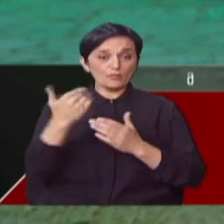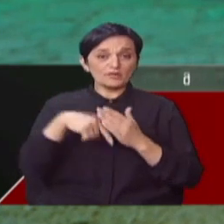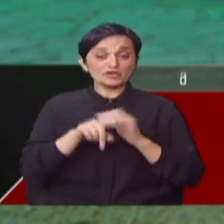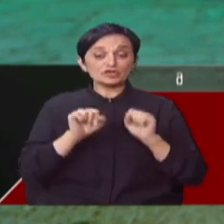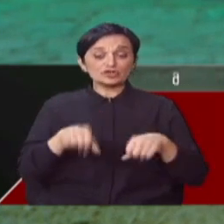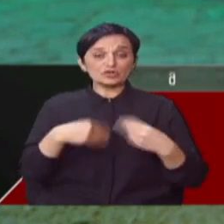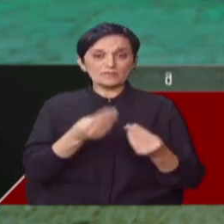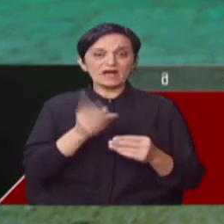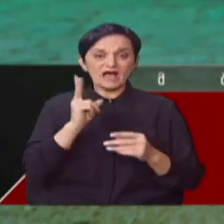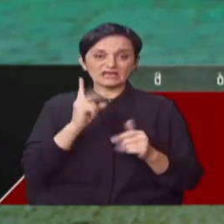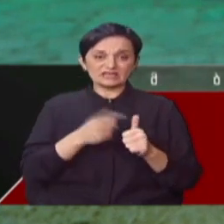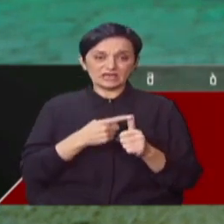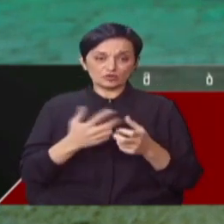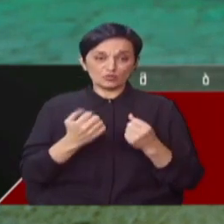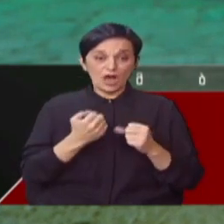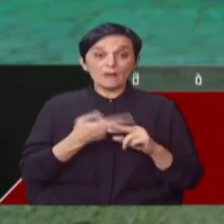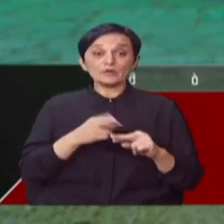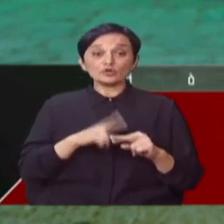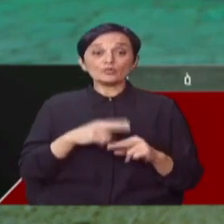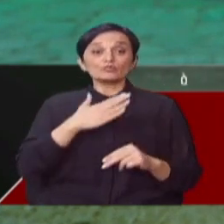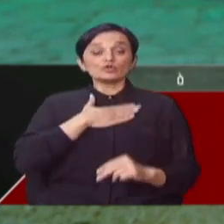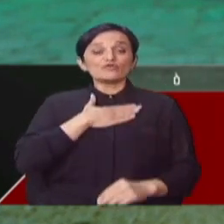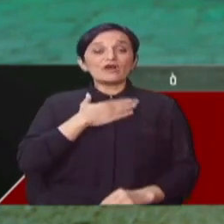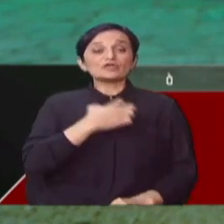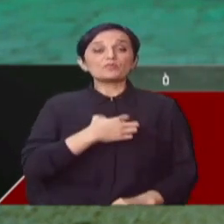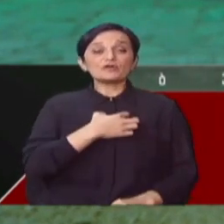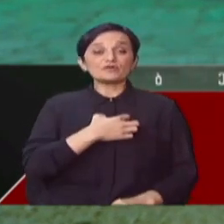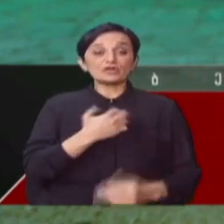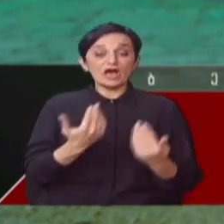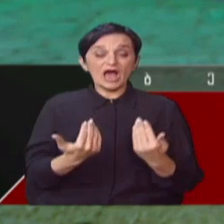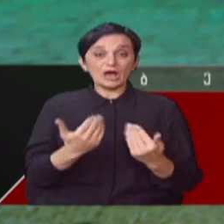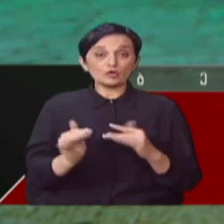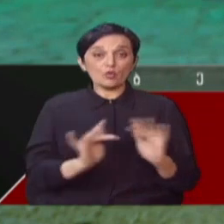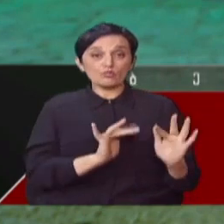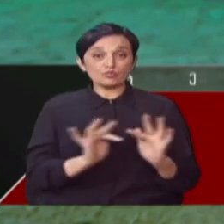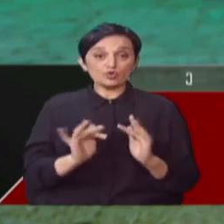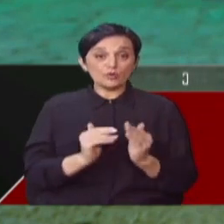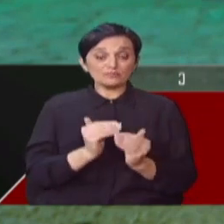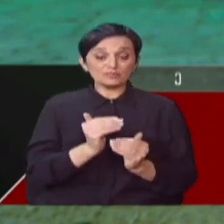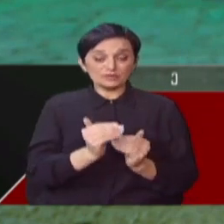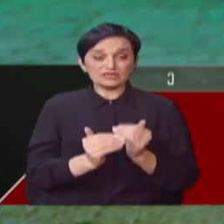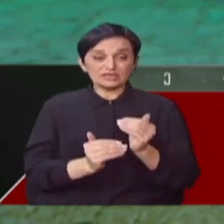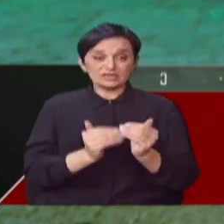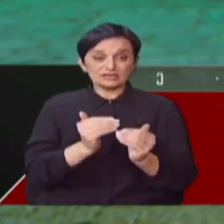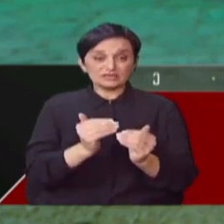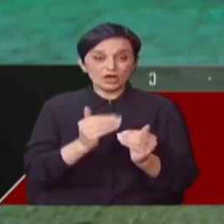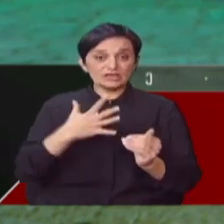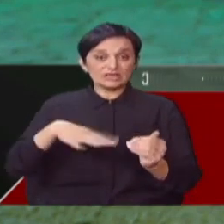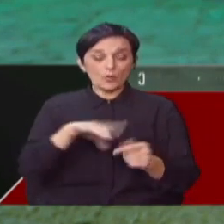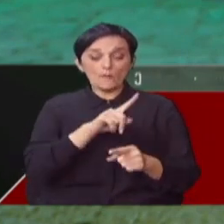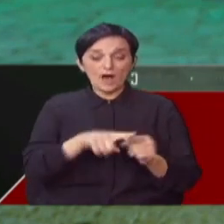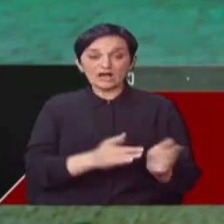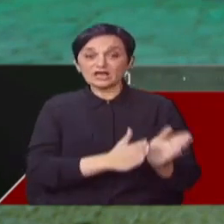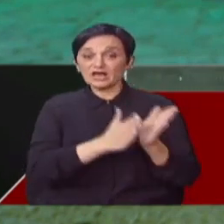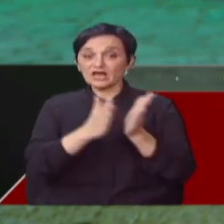რომ კანდიდატის სტატუსი მიგვეღო. ამიტომ ჩვენთვის მნიშვნელოვანი არის ახლა, რომ ეს პროცესი წინ წაიწიოს, რომ საქართველო მალევე